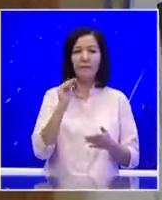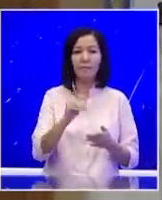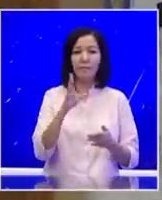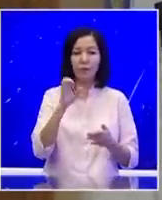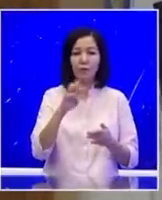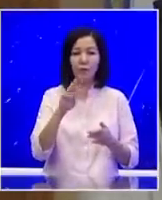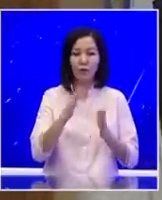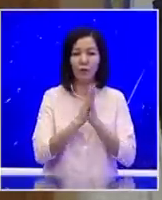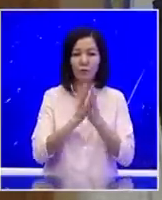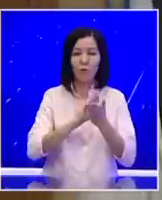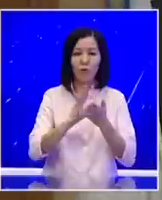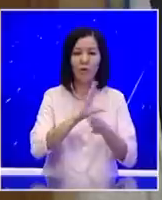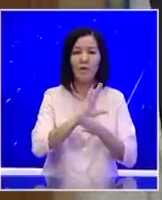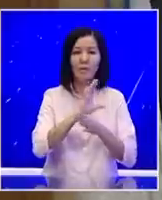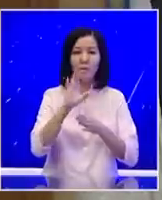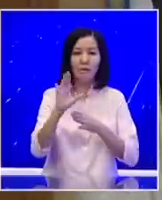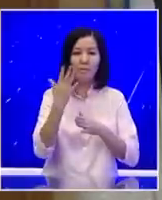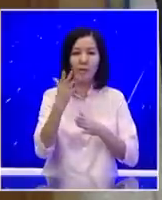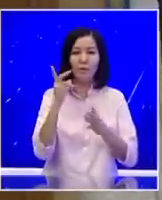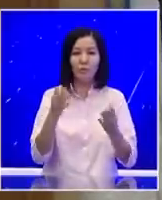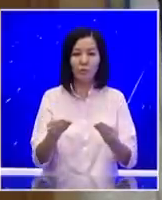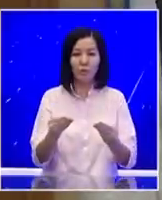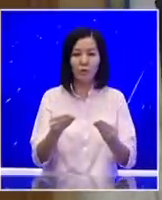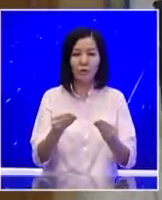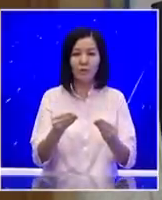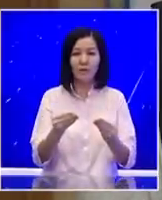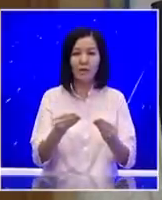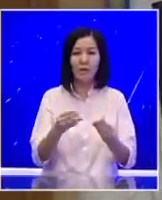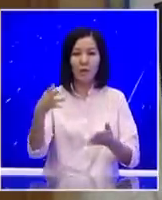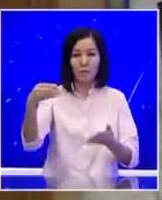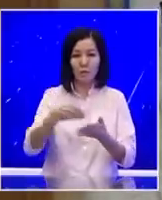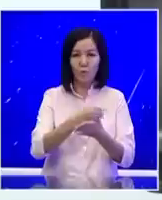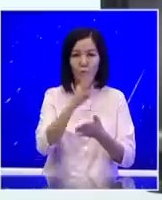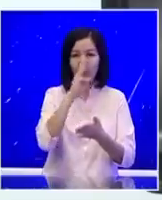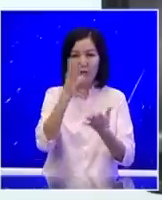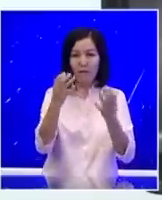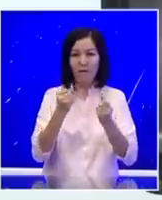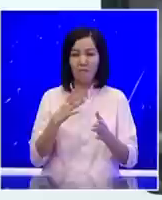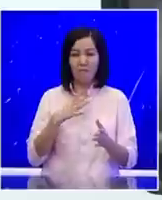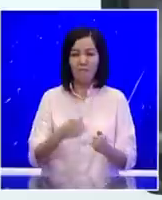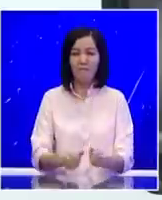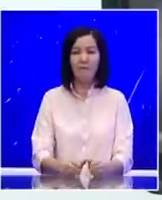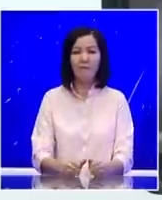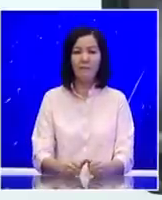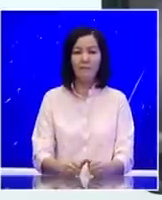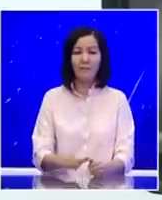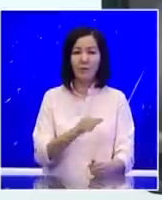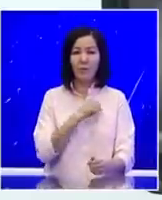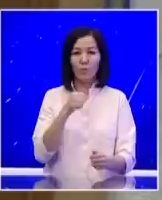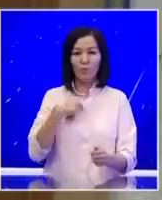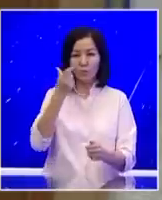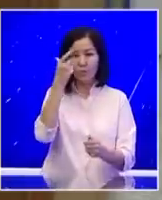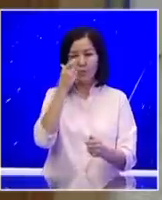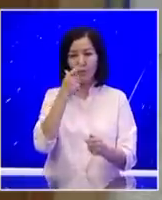бізде өтініш беріп, 5 күннің ішінде жаңағы төлем өзінің дербес шотыма түсті. Өзімнің жаңағы ағайын